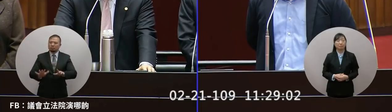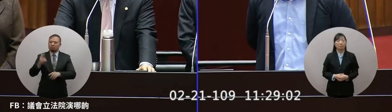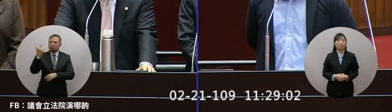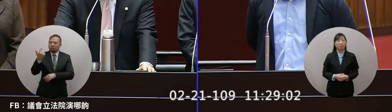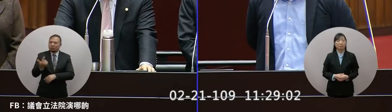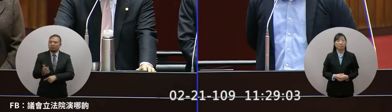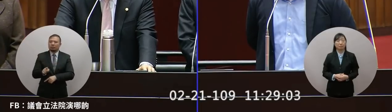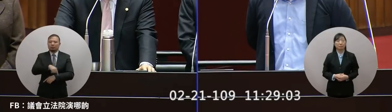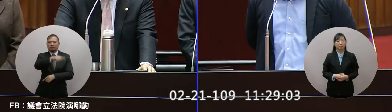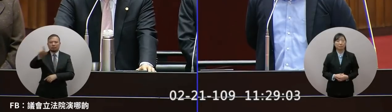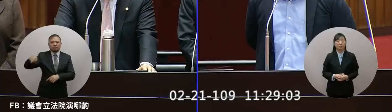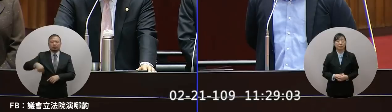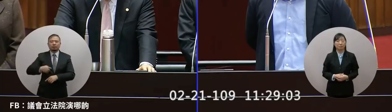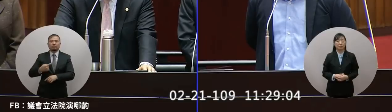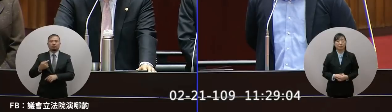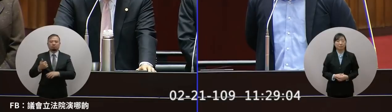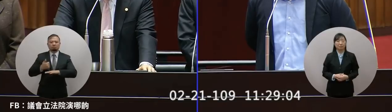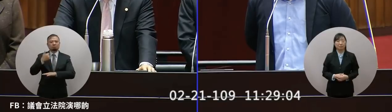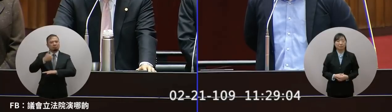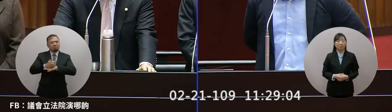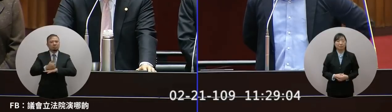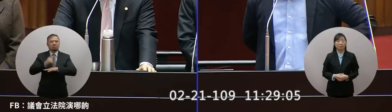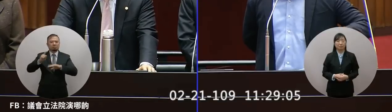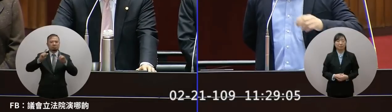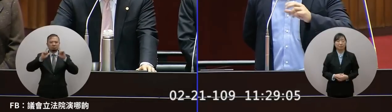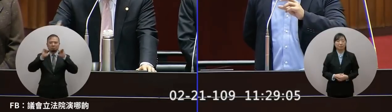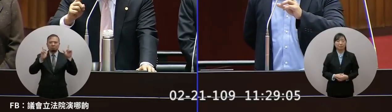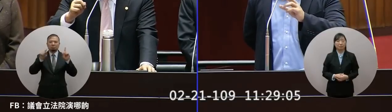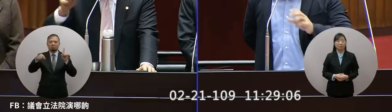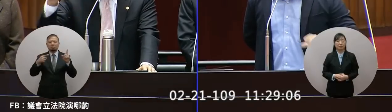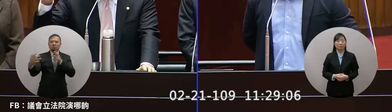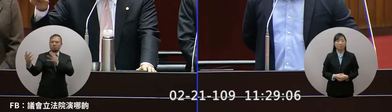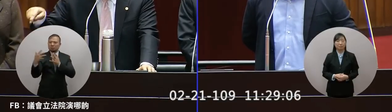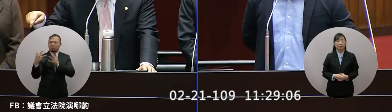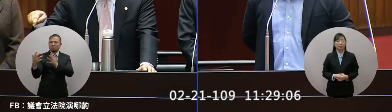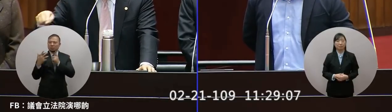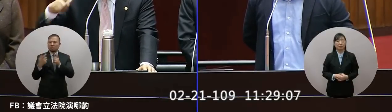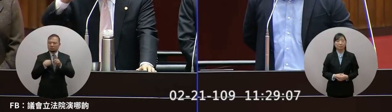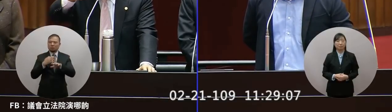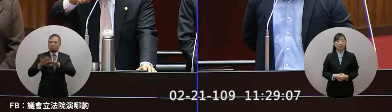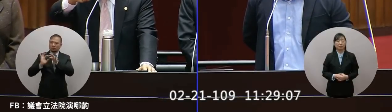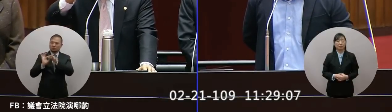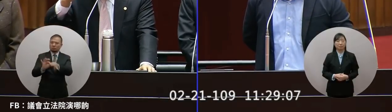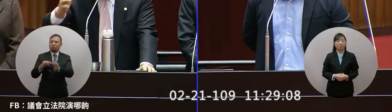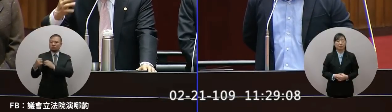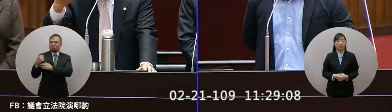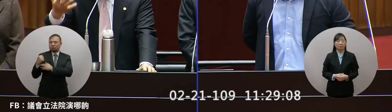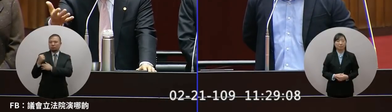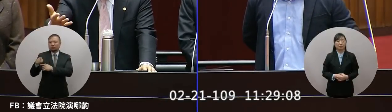才能站在这里对话。我们会继续努力，不但会把这个做好，而且